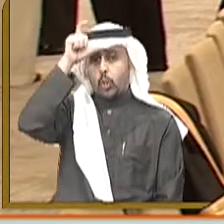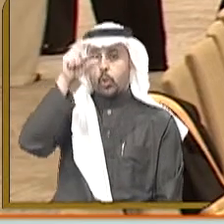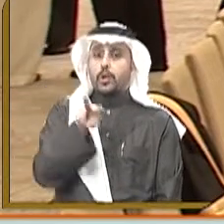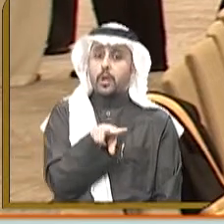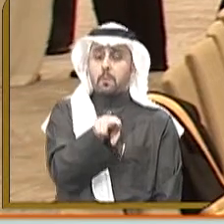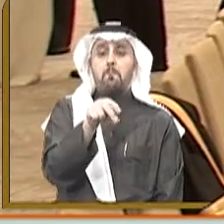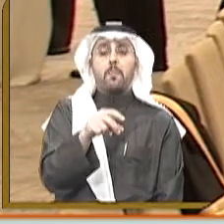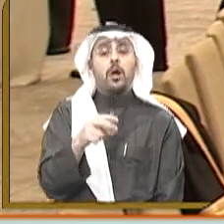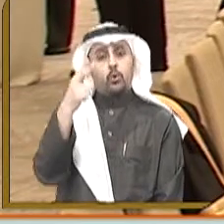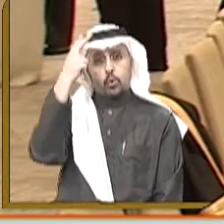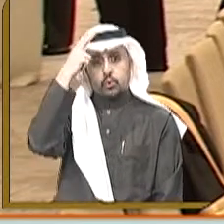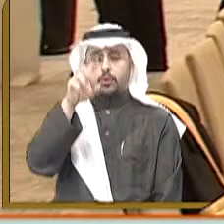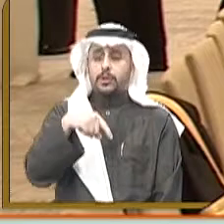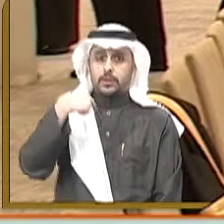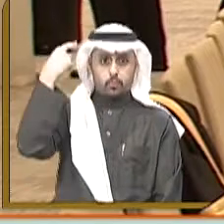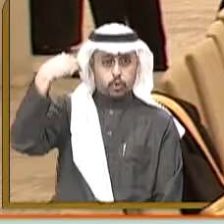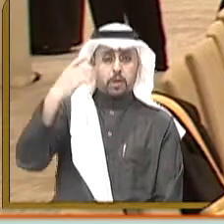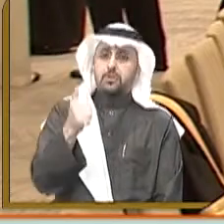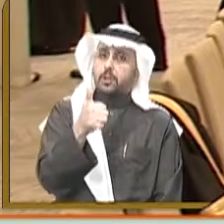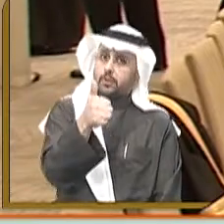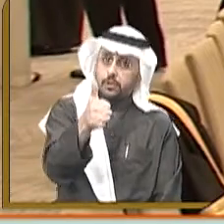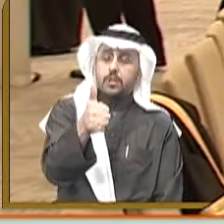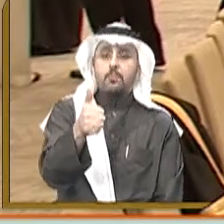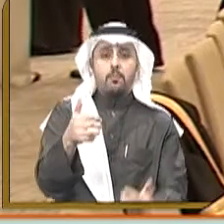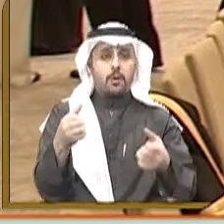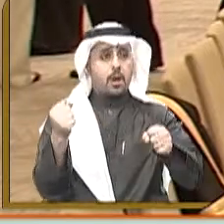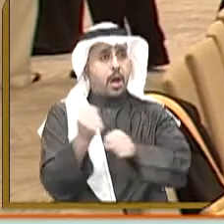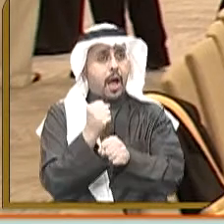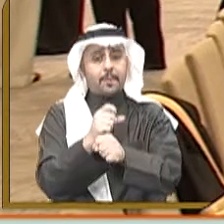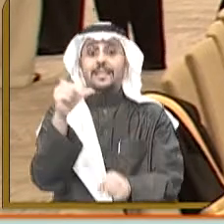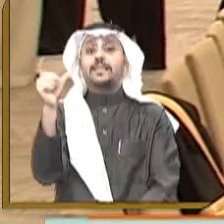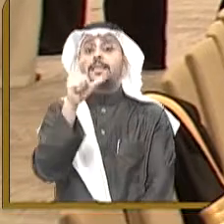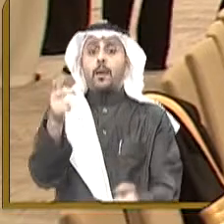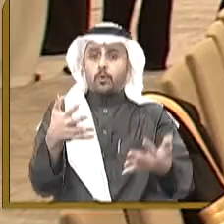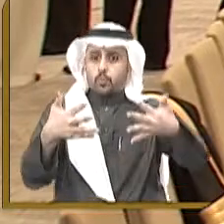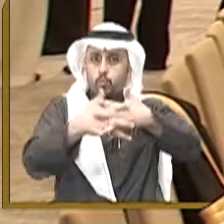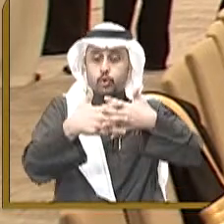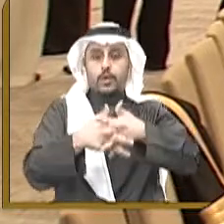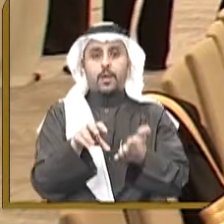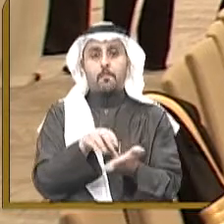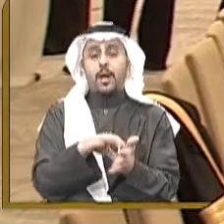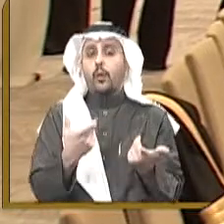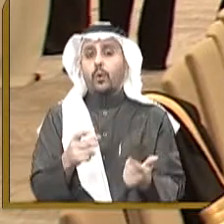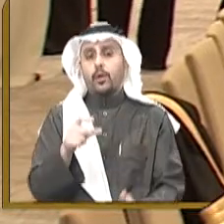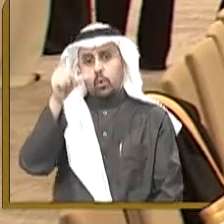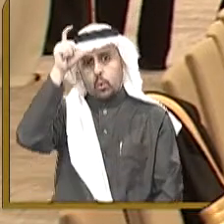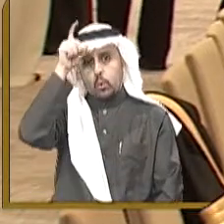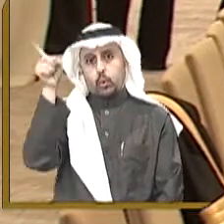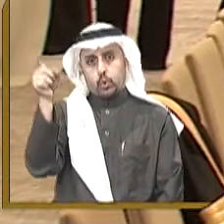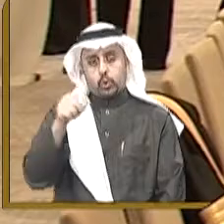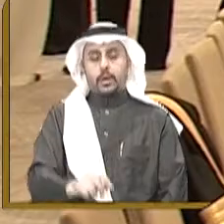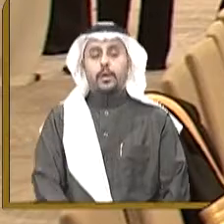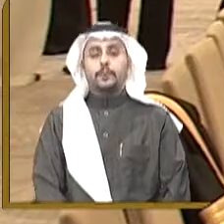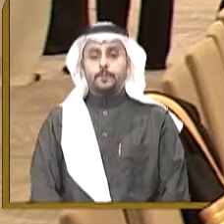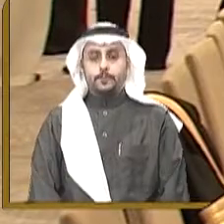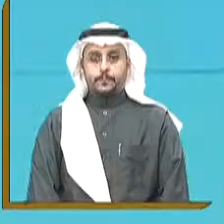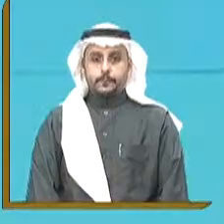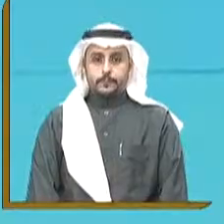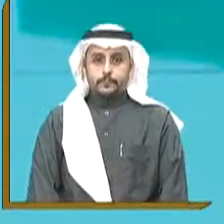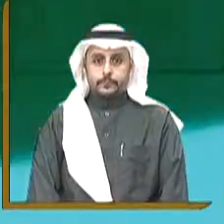الشقيقين، بما يسهم في الارتقاء بالعمل الإسلامي المشترك. طه عودة، إسطنبول.